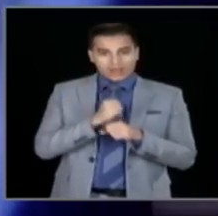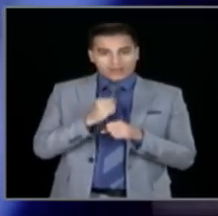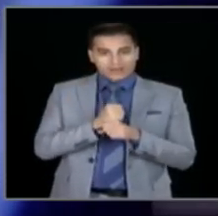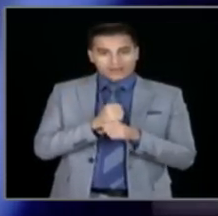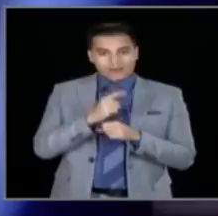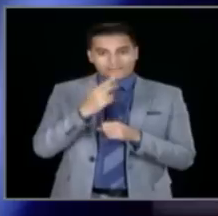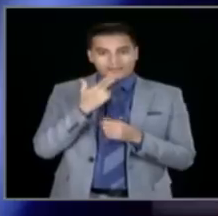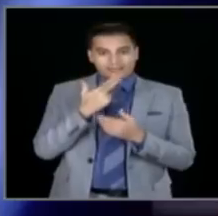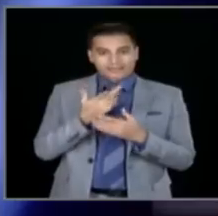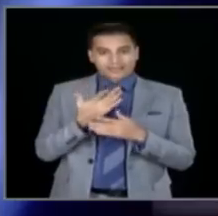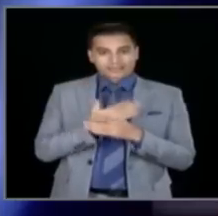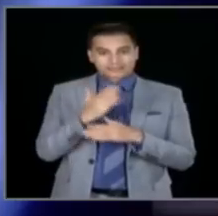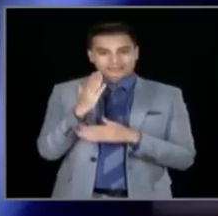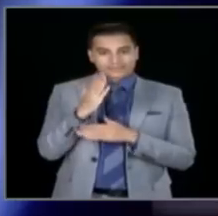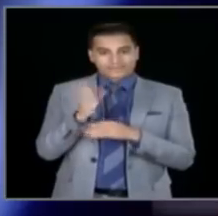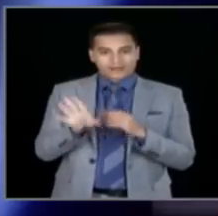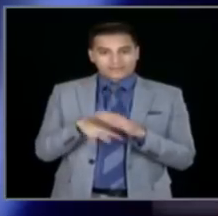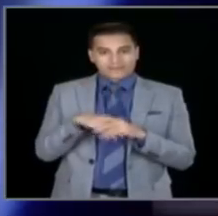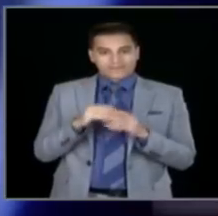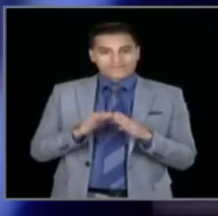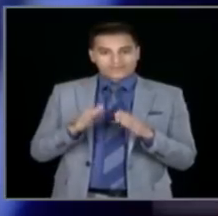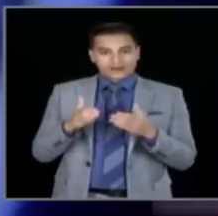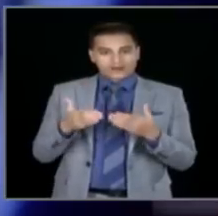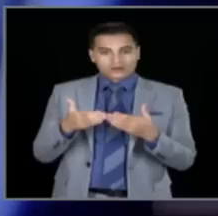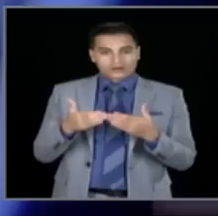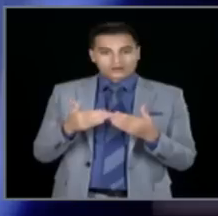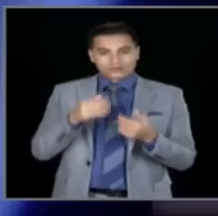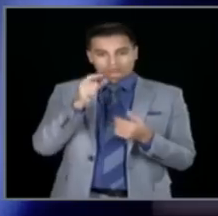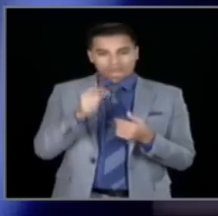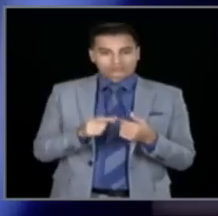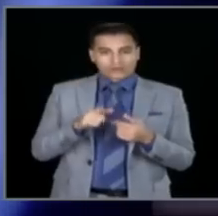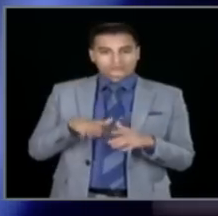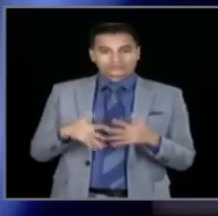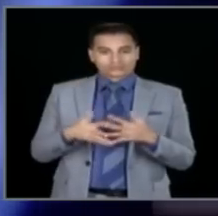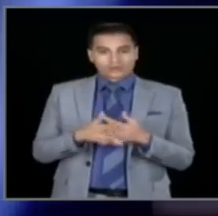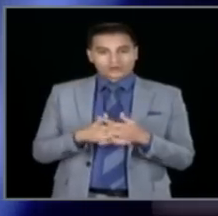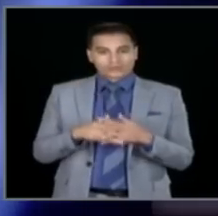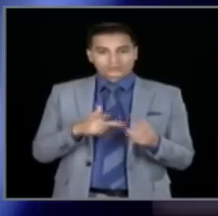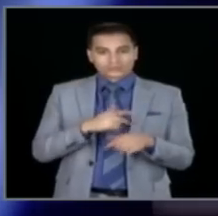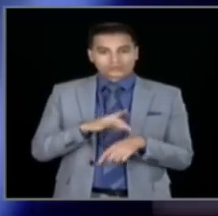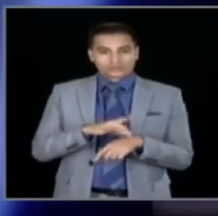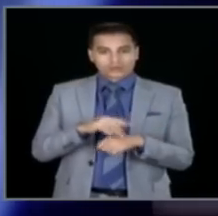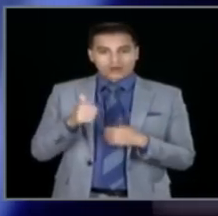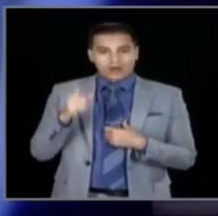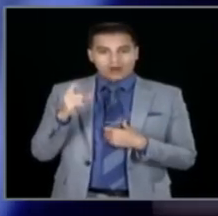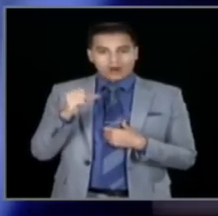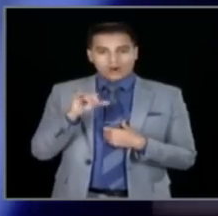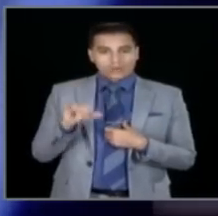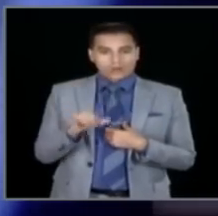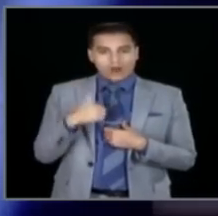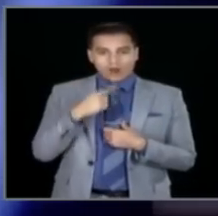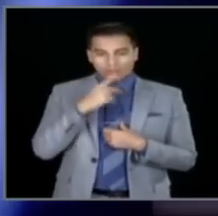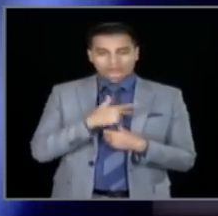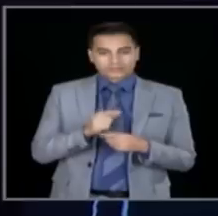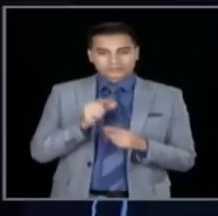يمكن ربنا جعلها سبب اساسي بقى في تكوين الفريق نفسه. هي حد مش معروف ومش معانا موجود دلوقتي، هي اسمها دكتوره اروى، بس دي انا قلت يعني